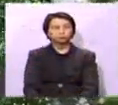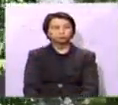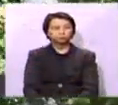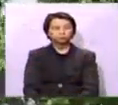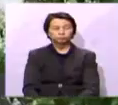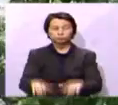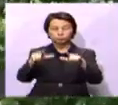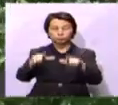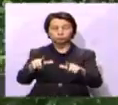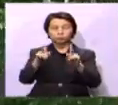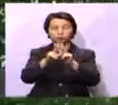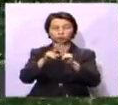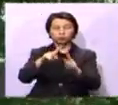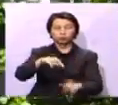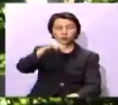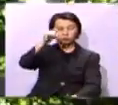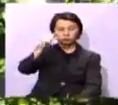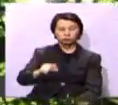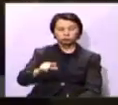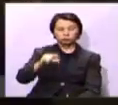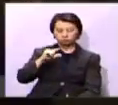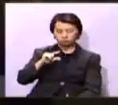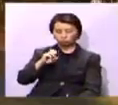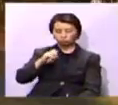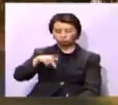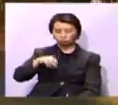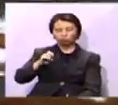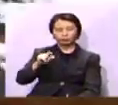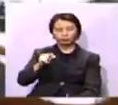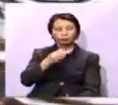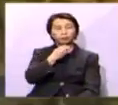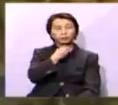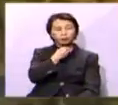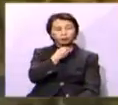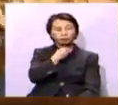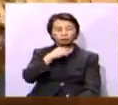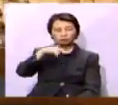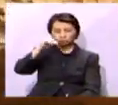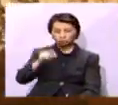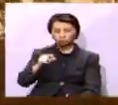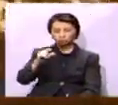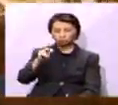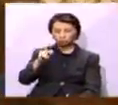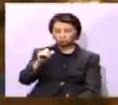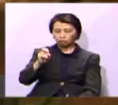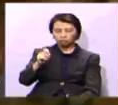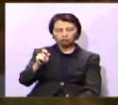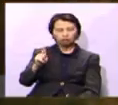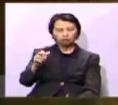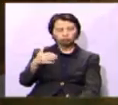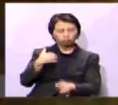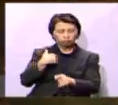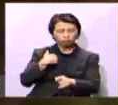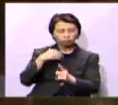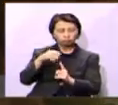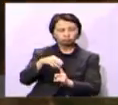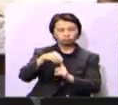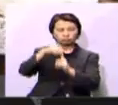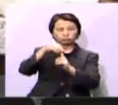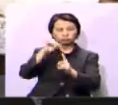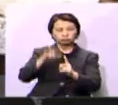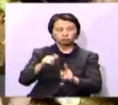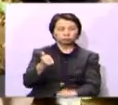Terletak di Kampung Gunung Mesah Hulu, Gopeng, Perak, Gua Kandu mempunyai keunikan dan keistimewaannya